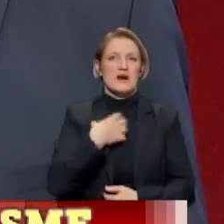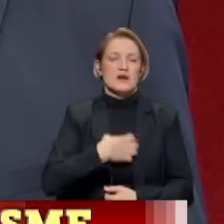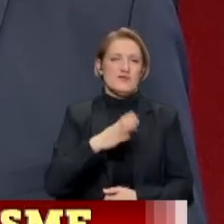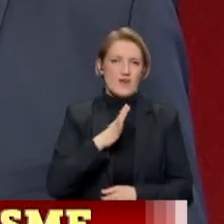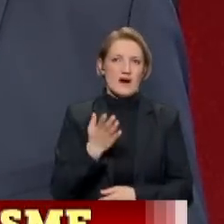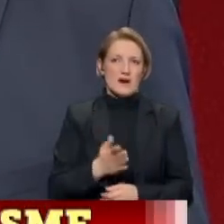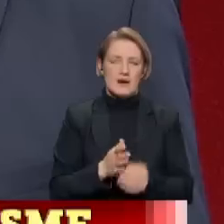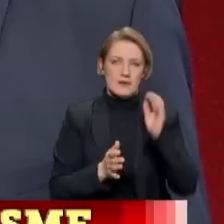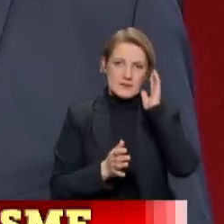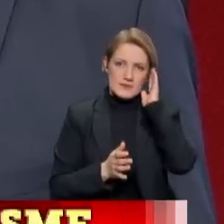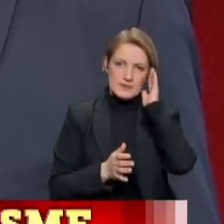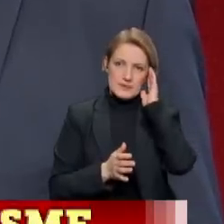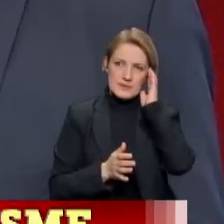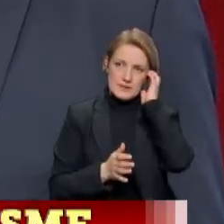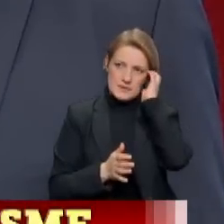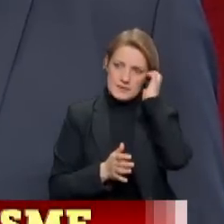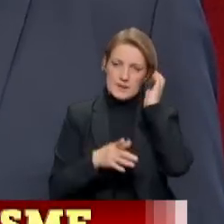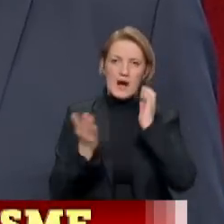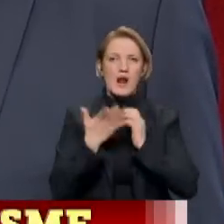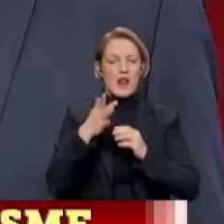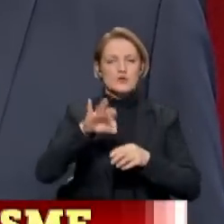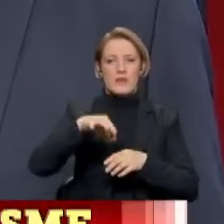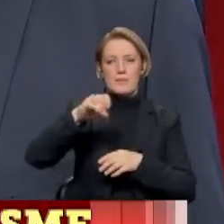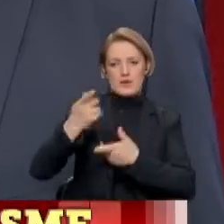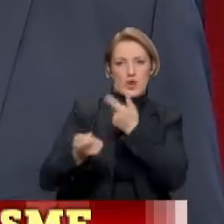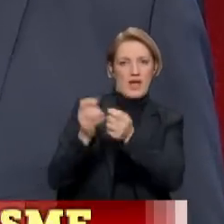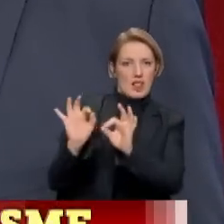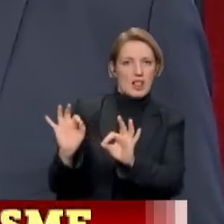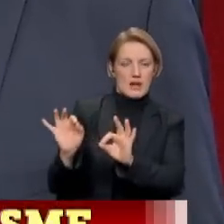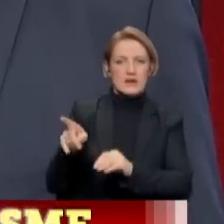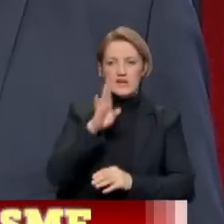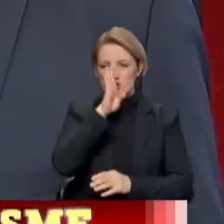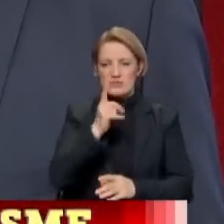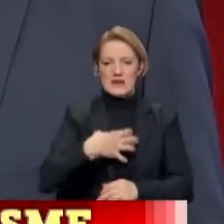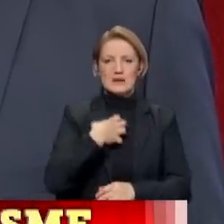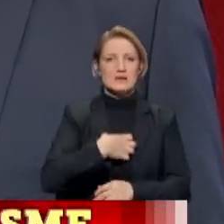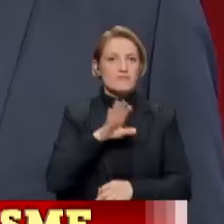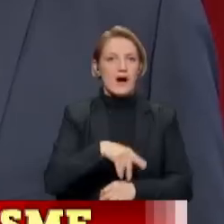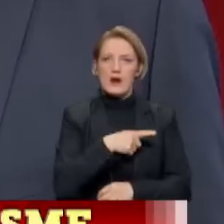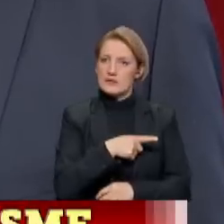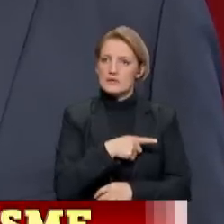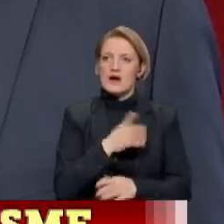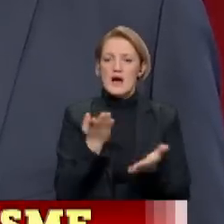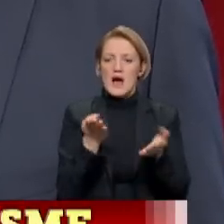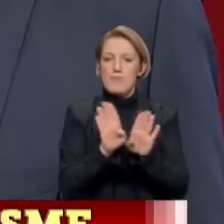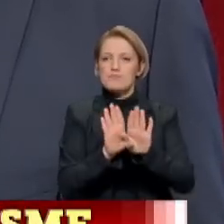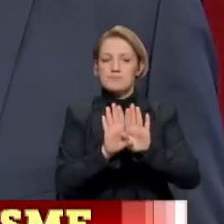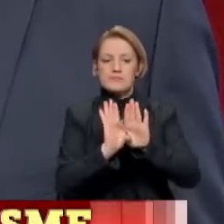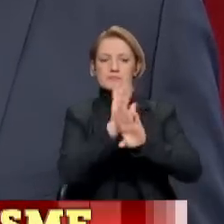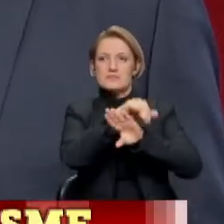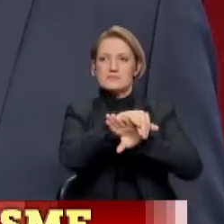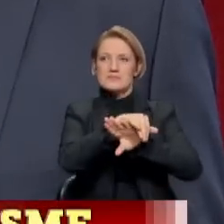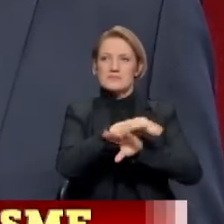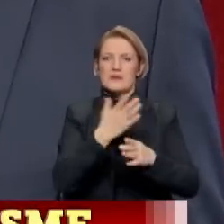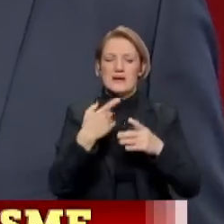bir endişe var. Hala AK Parti'deler mi? Tabii, aktif AK Parti'deler. Ciddi bir kaygı var. Yani kapalı kapılar ardında ya reis